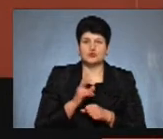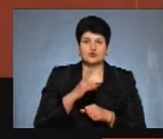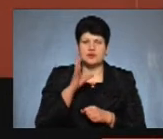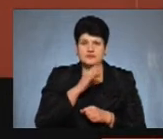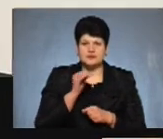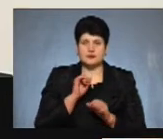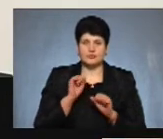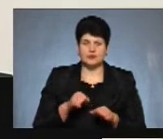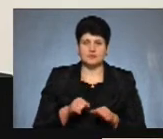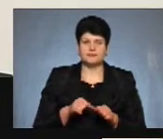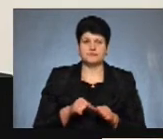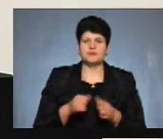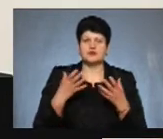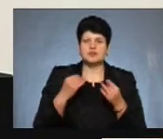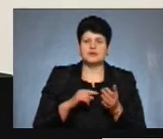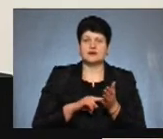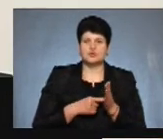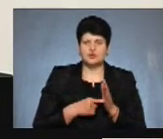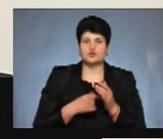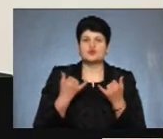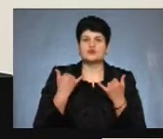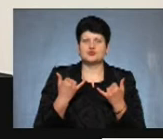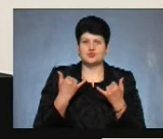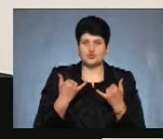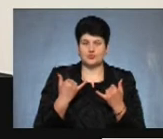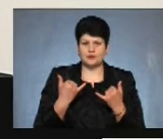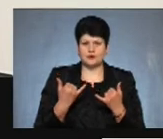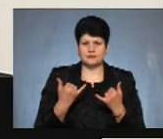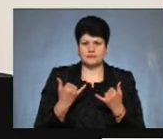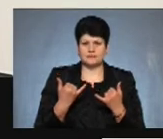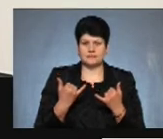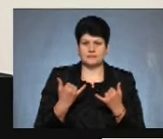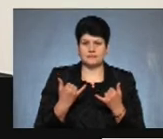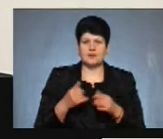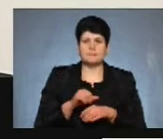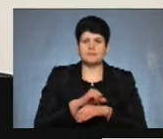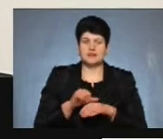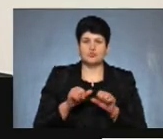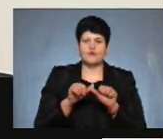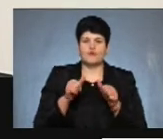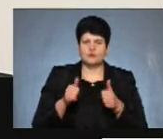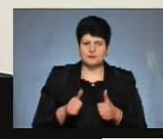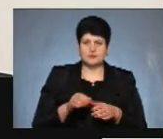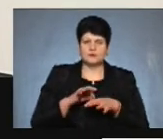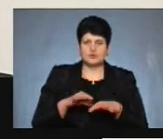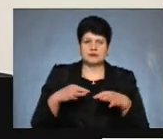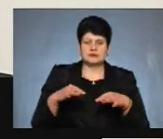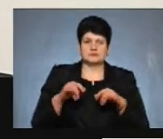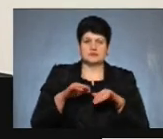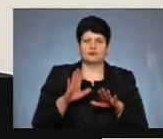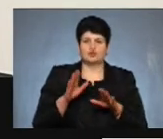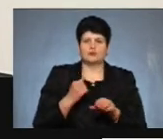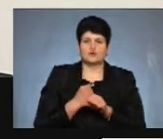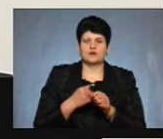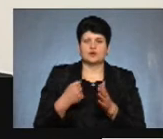могли... Значить, ще раз наголошуємо, що сьогодні підрозділи митного оформлення, які здійснюють оформлення транспортних засобів, будуть працювати